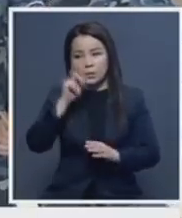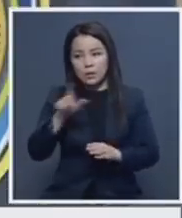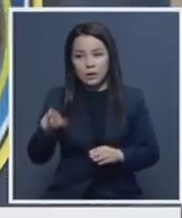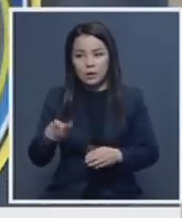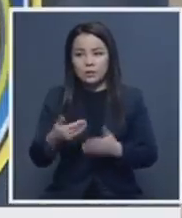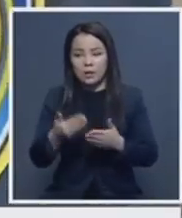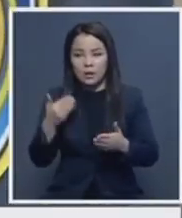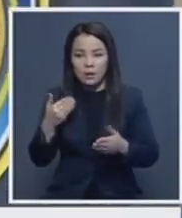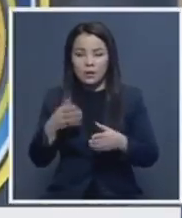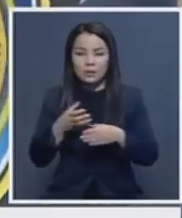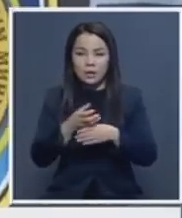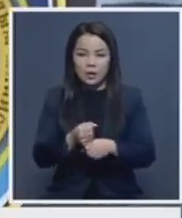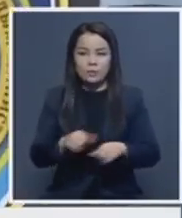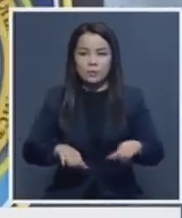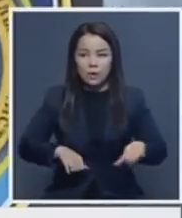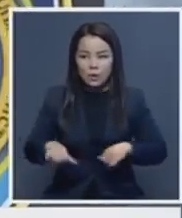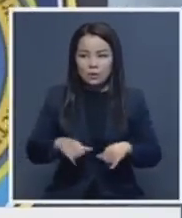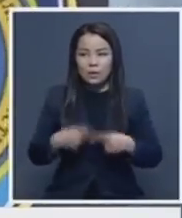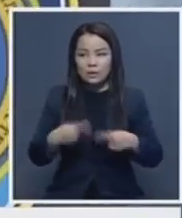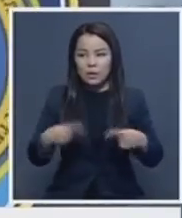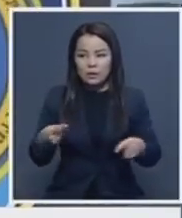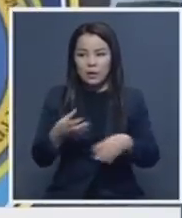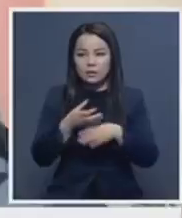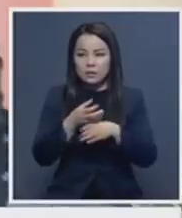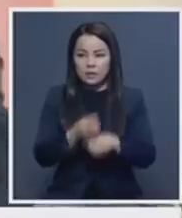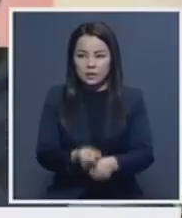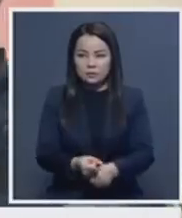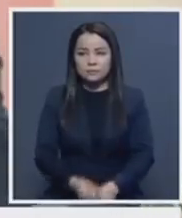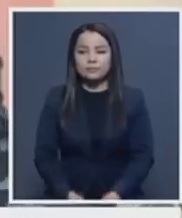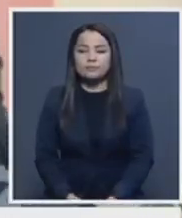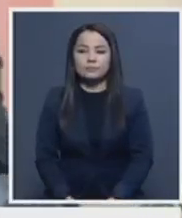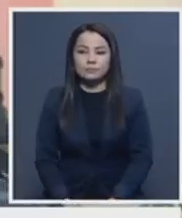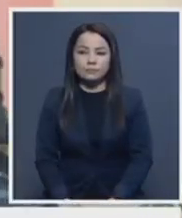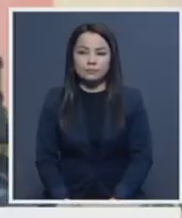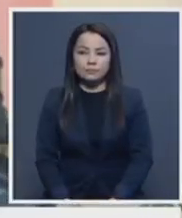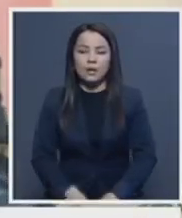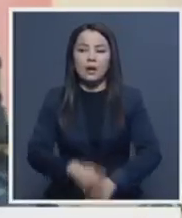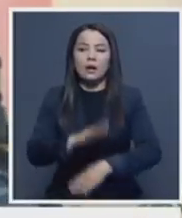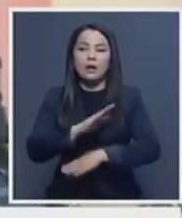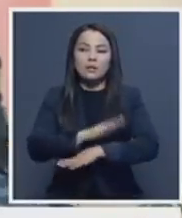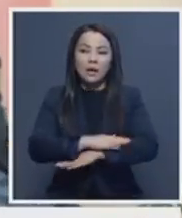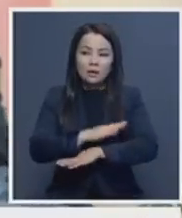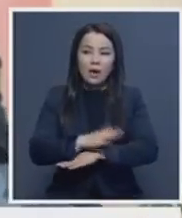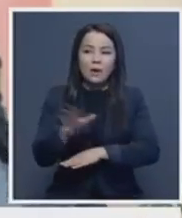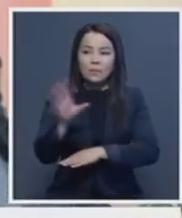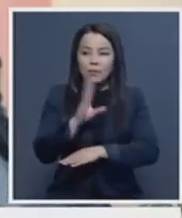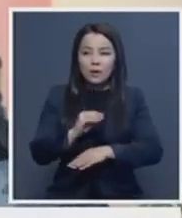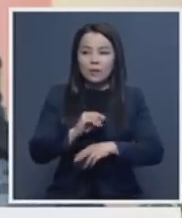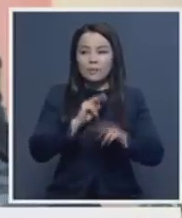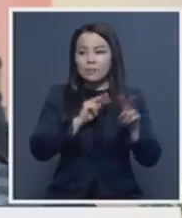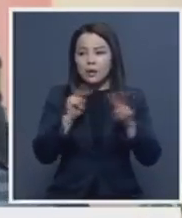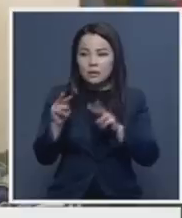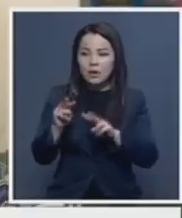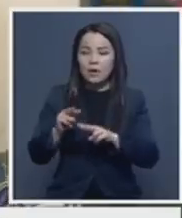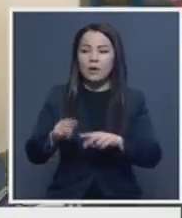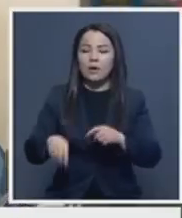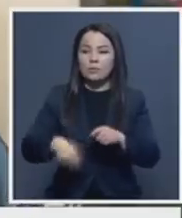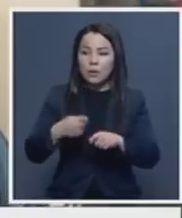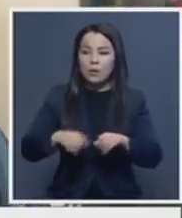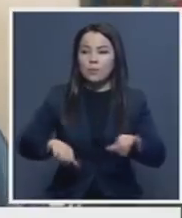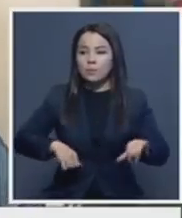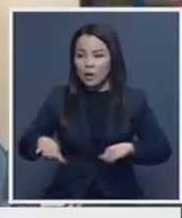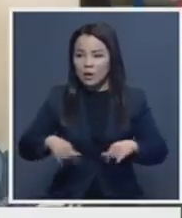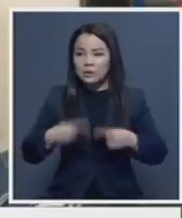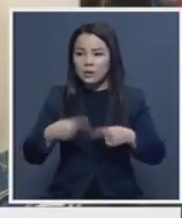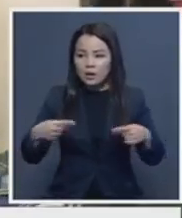қылмысы едәуір азайған. Біз мектепте тәртіпсіздіктердің алдын аламыз, түрлі бұзақылардың алдын аламыз. Тек қана